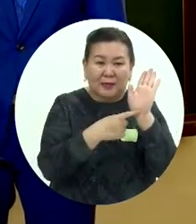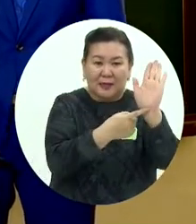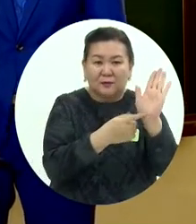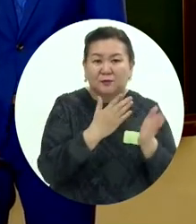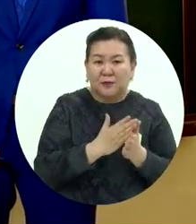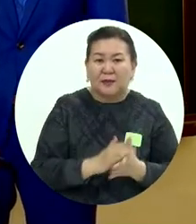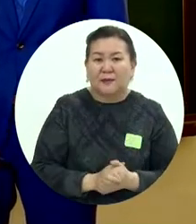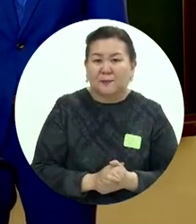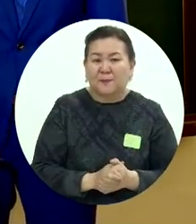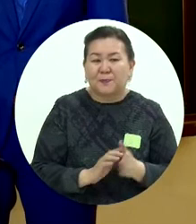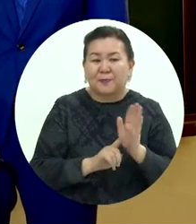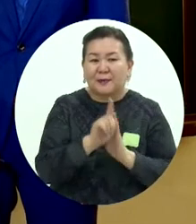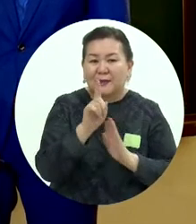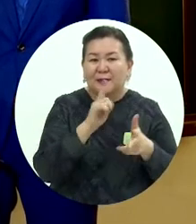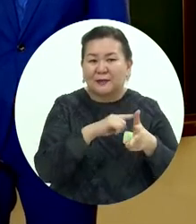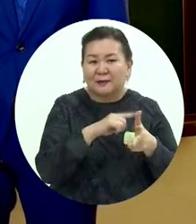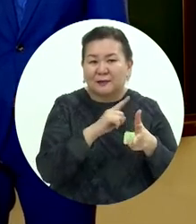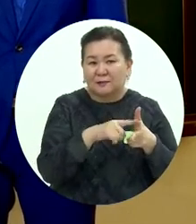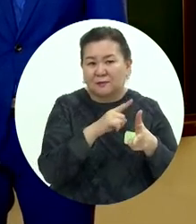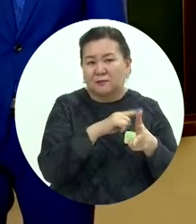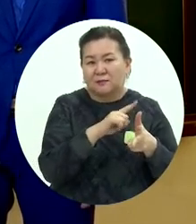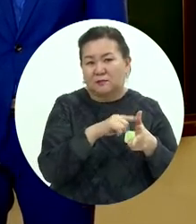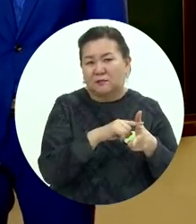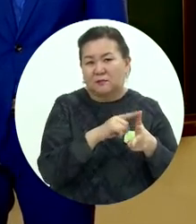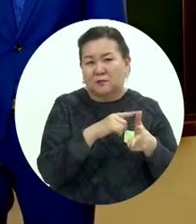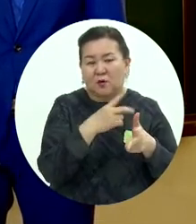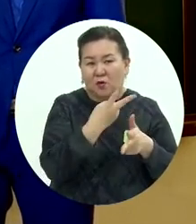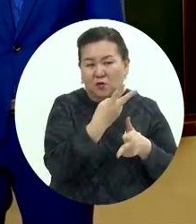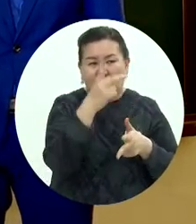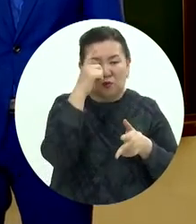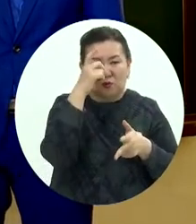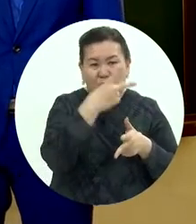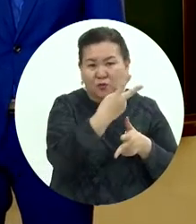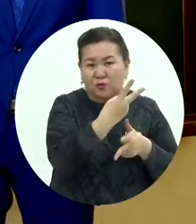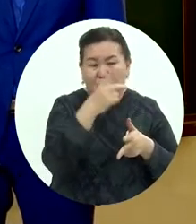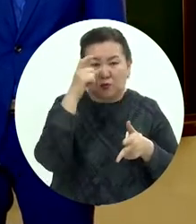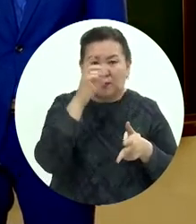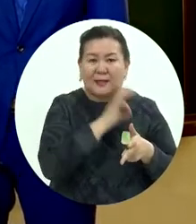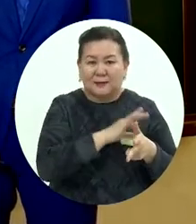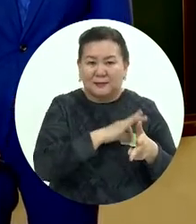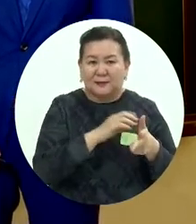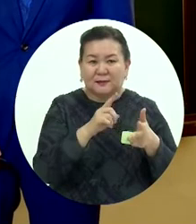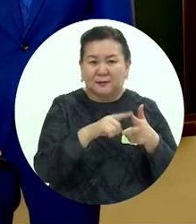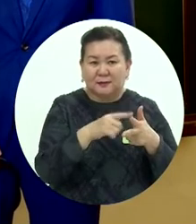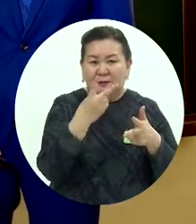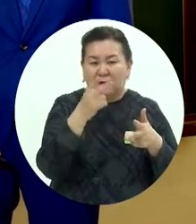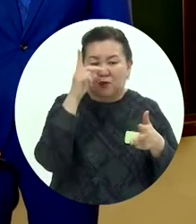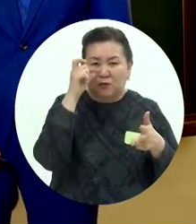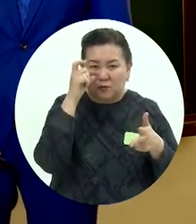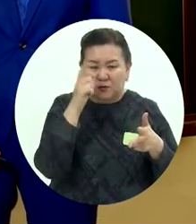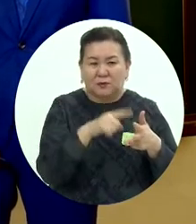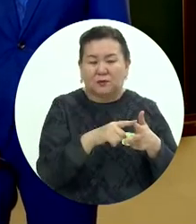харууллаа. За эхний даалгавар гүйцэтгэхдээ бол эдгээр 2 зургийг ашиглана. 2-р даалгавар гүйцэтгэхдээ дараагийн 2 зургийг